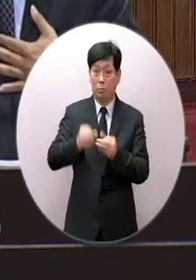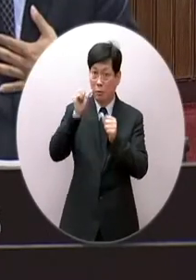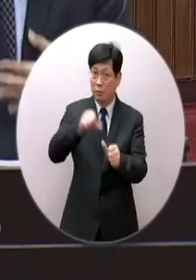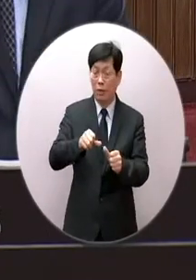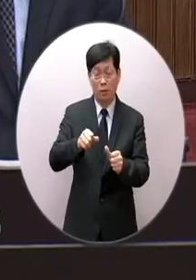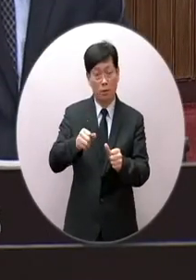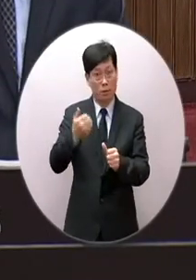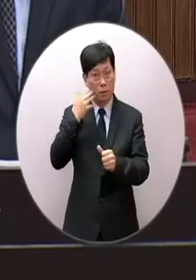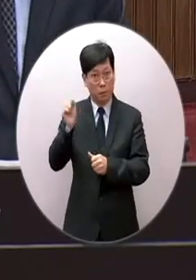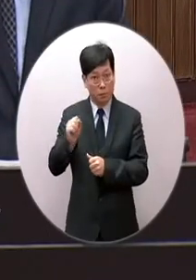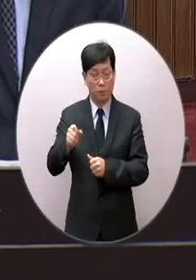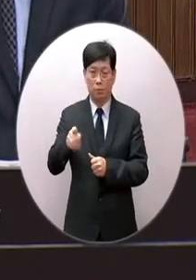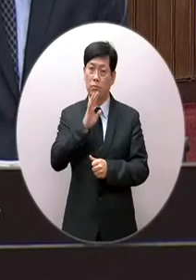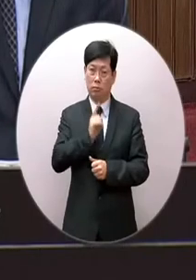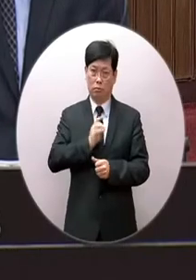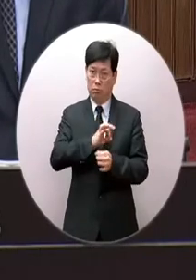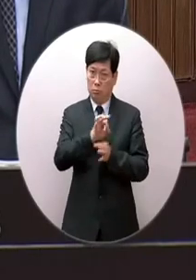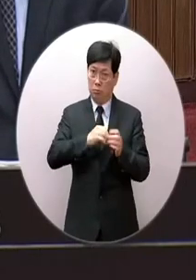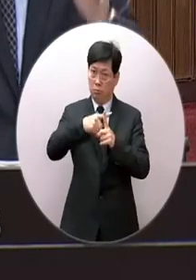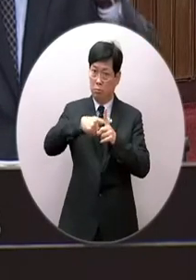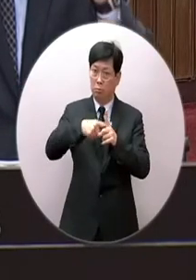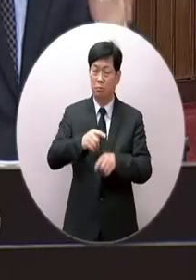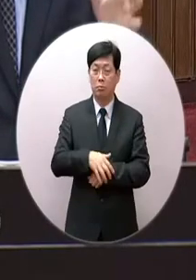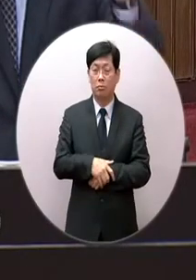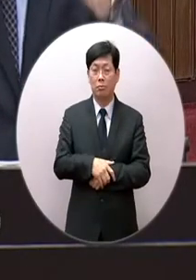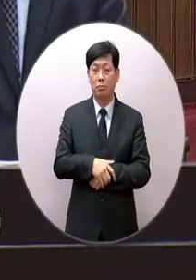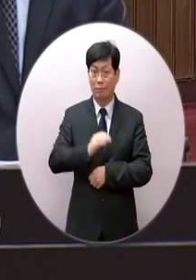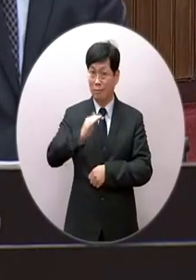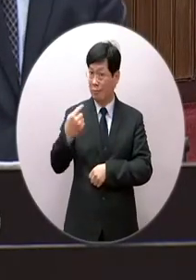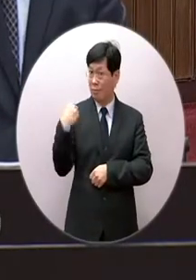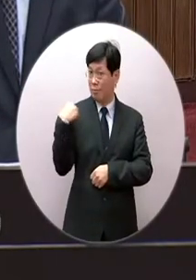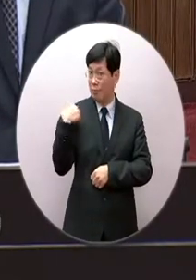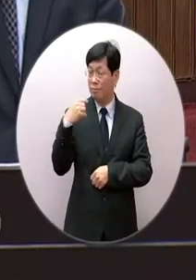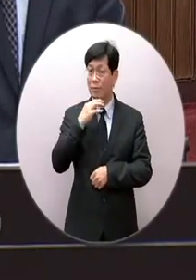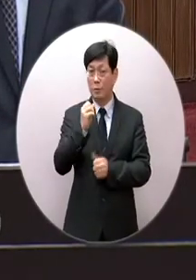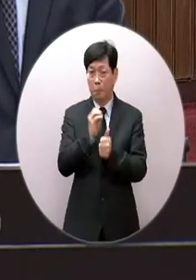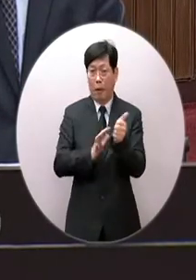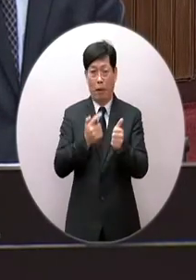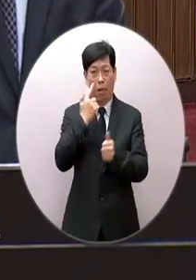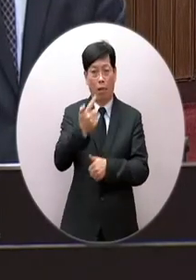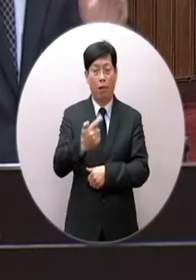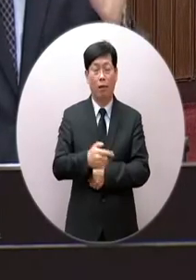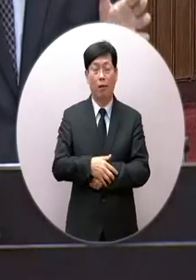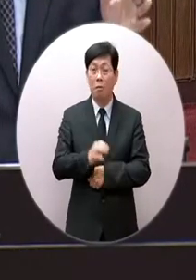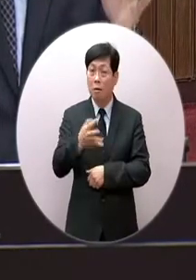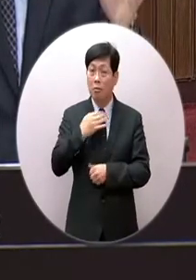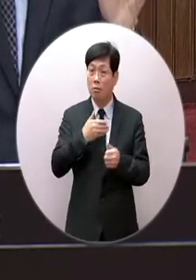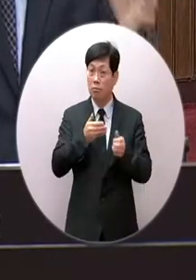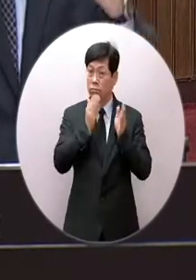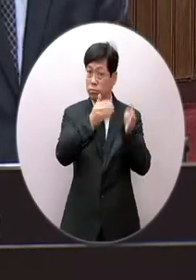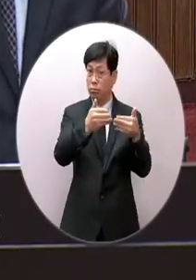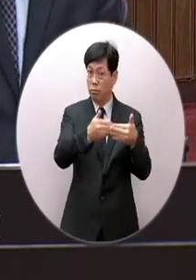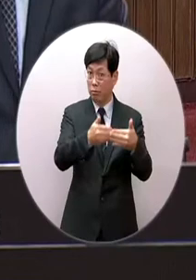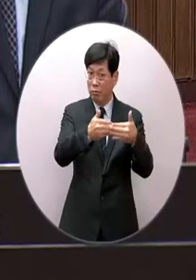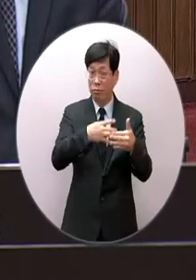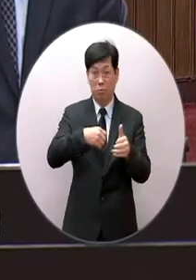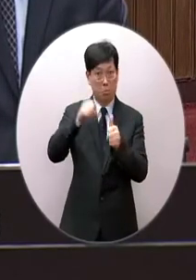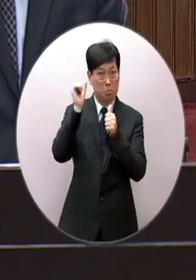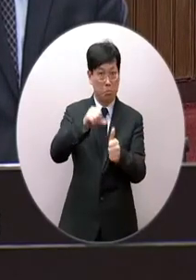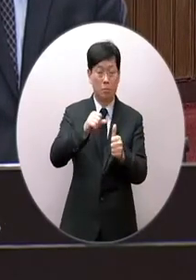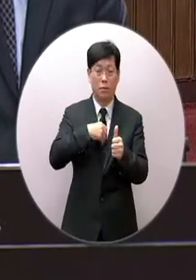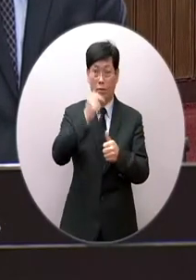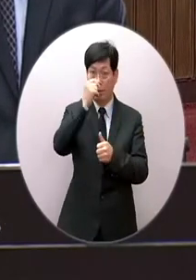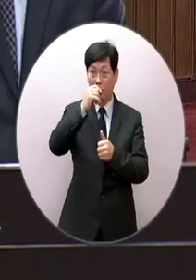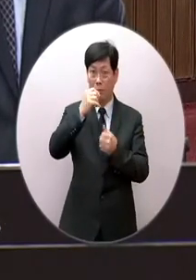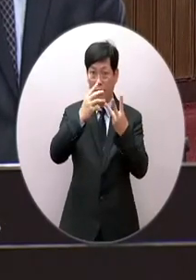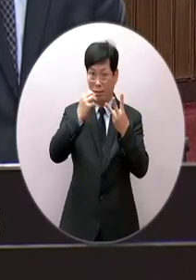这事关我们自己的国家的经济利益。哦，那但是昨天能够冲击更大，因为对中国的贸易制裁，特别301